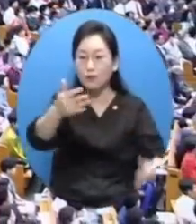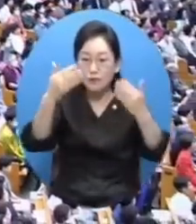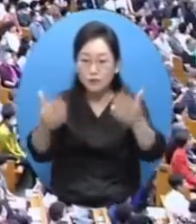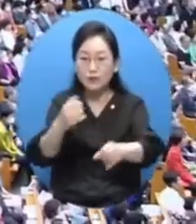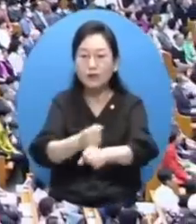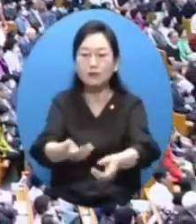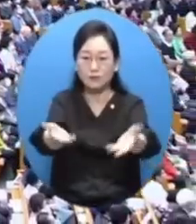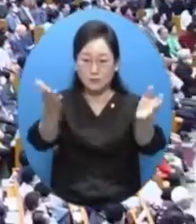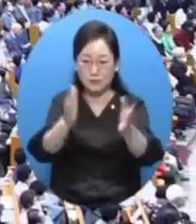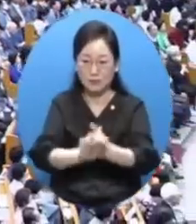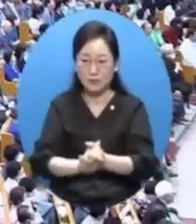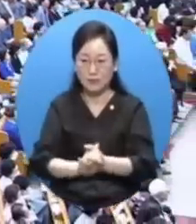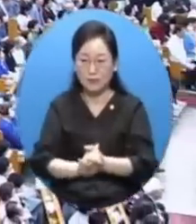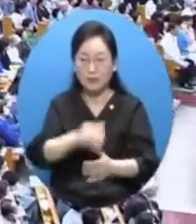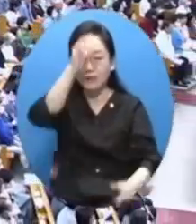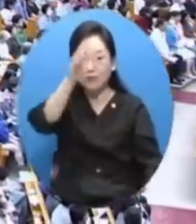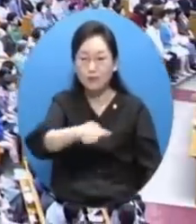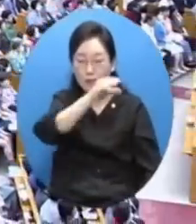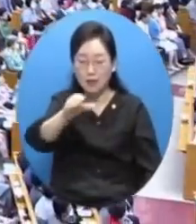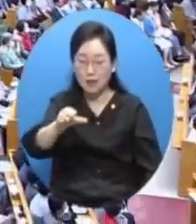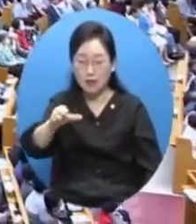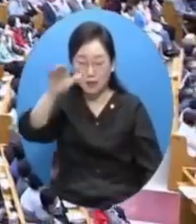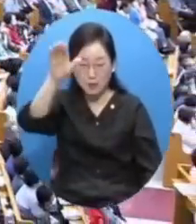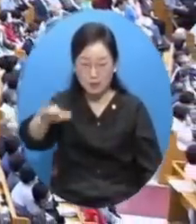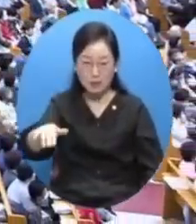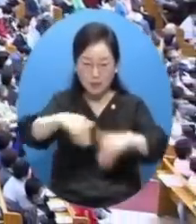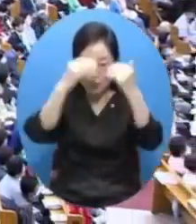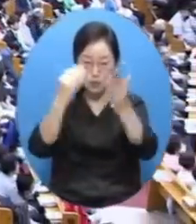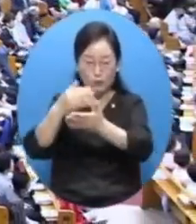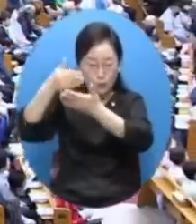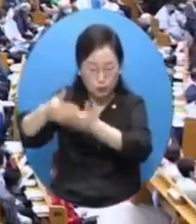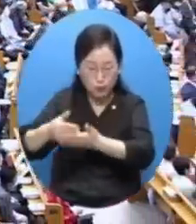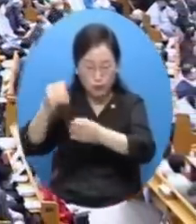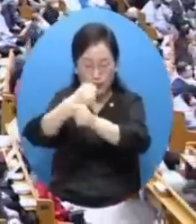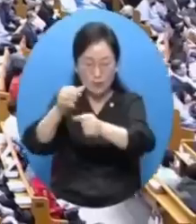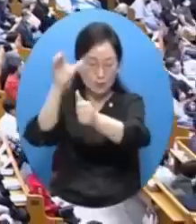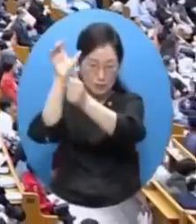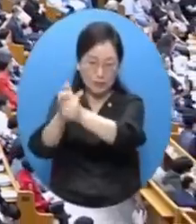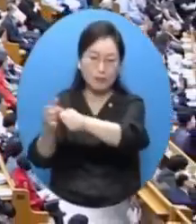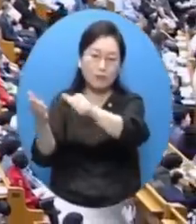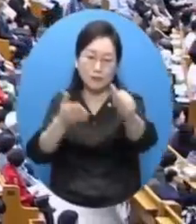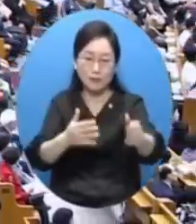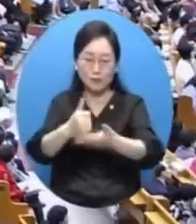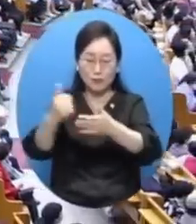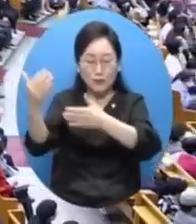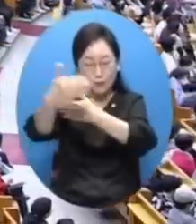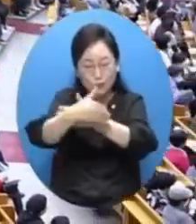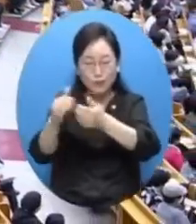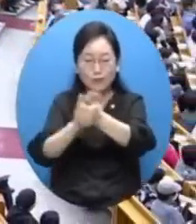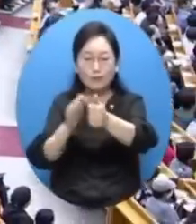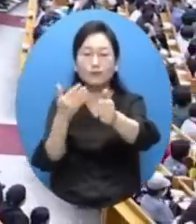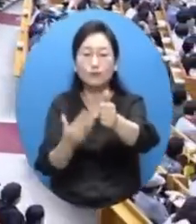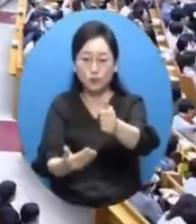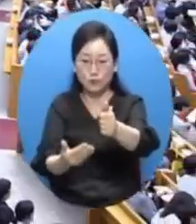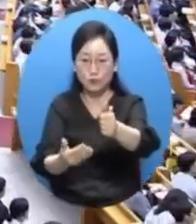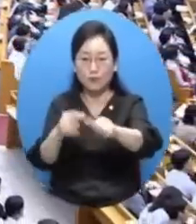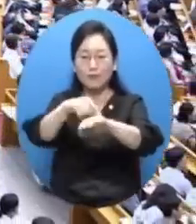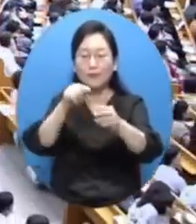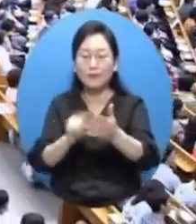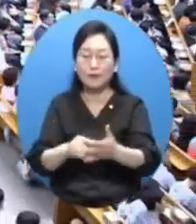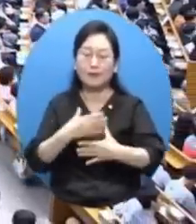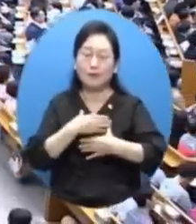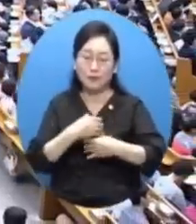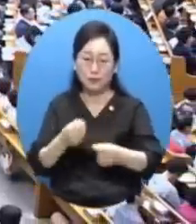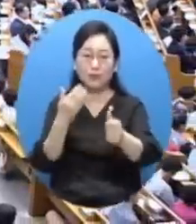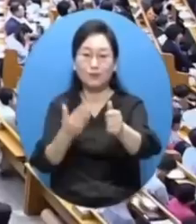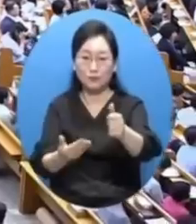하리라. 십자가 밑에 모든 무거운 짐을 내려놓으시기 바랍니다. 주님 우리를 품어주시고 우리를 어루만져주시고 우리 마음에 평안함을